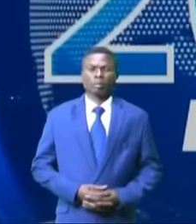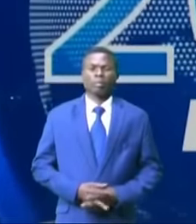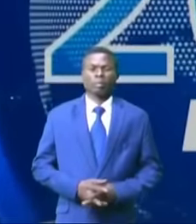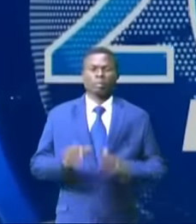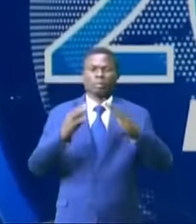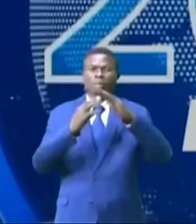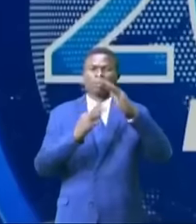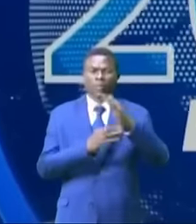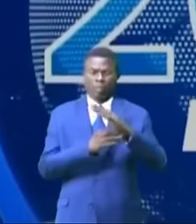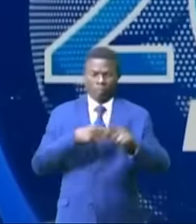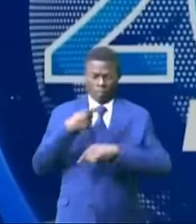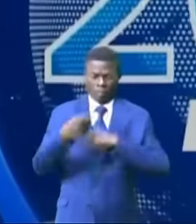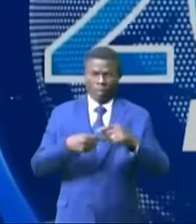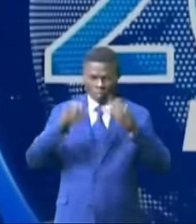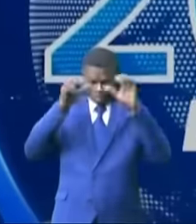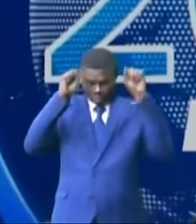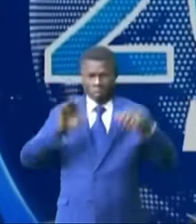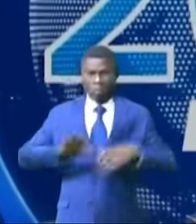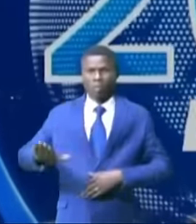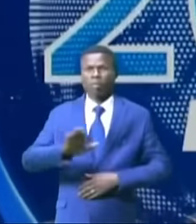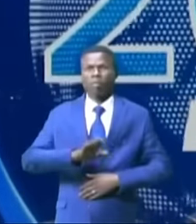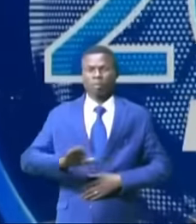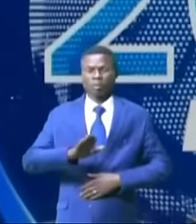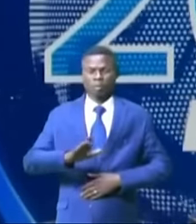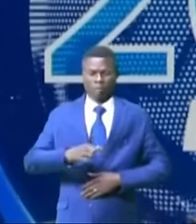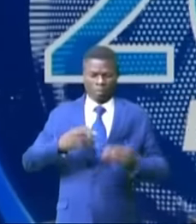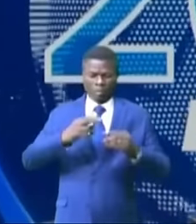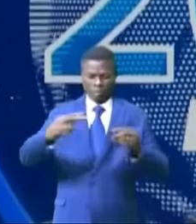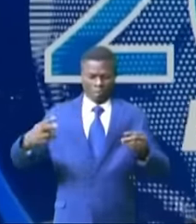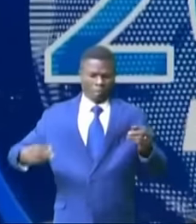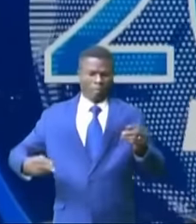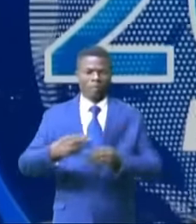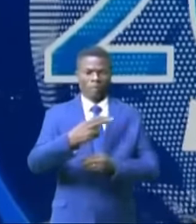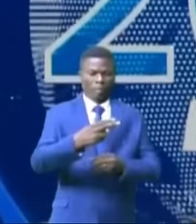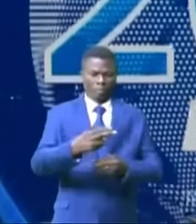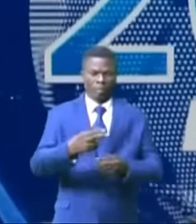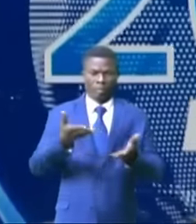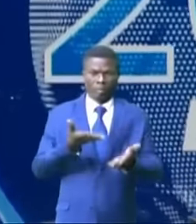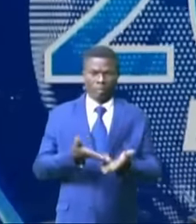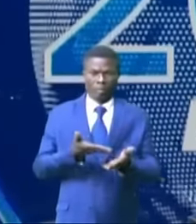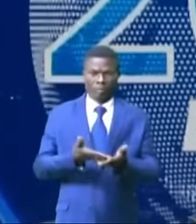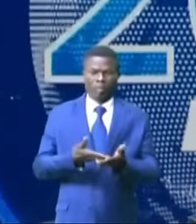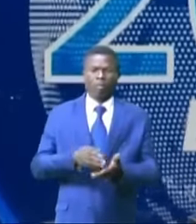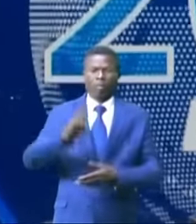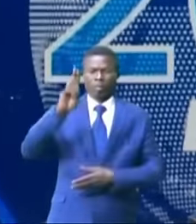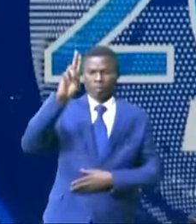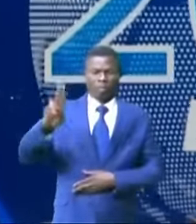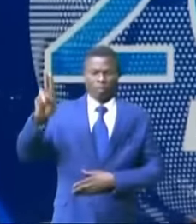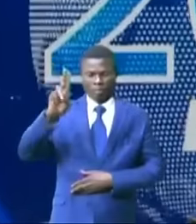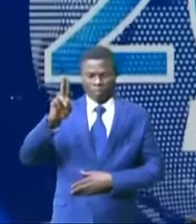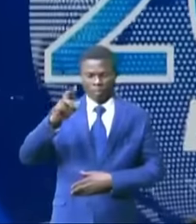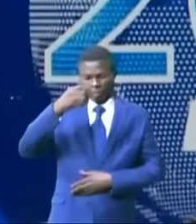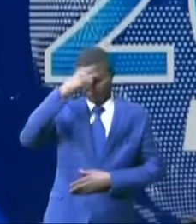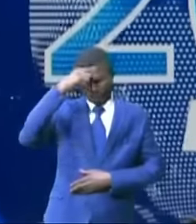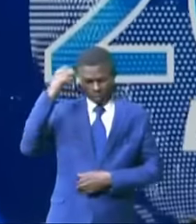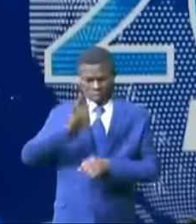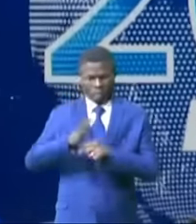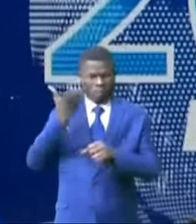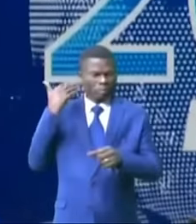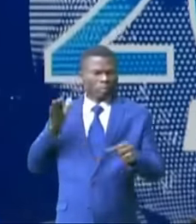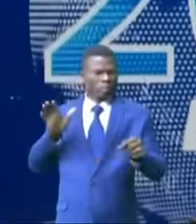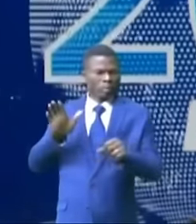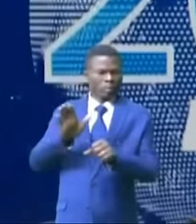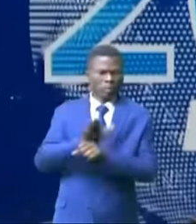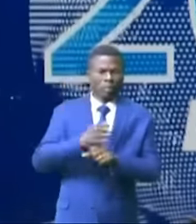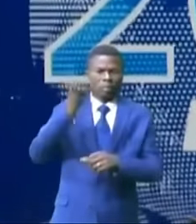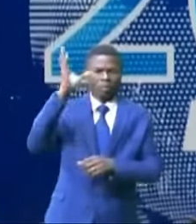ouvert au public. Le président de la République a coupé le ruban symbolique. Oubangui est en furie. Ses eaux ont débordé et